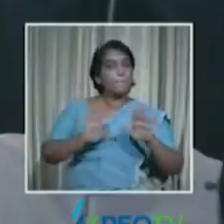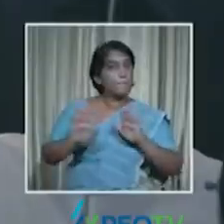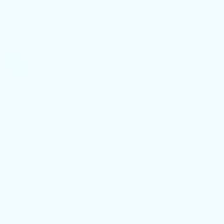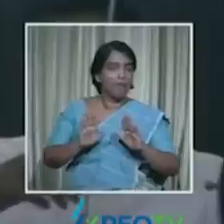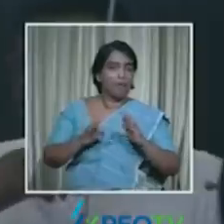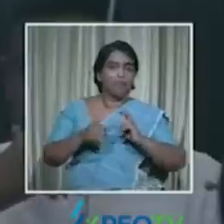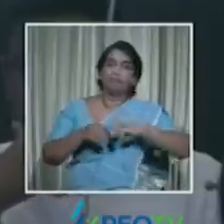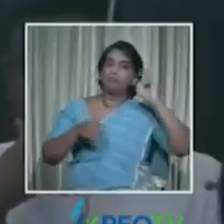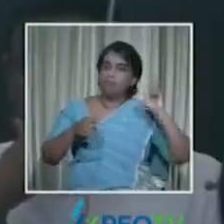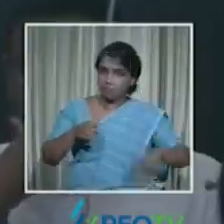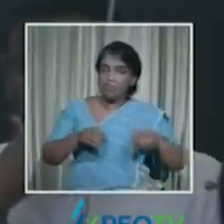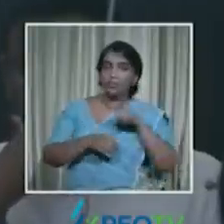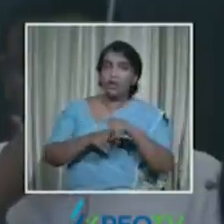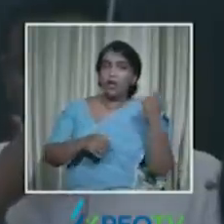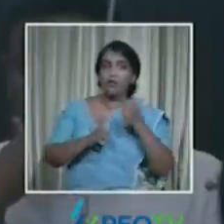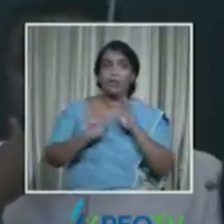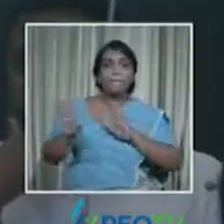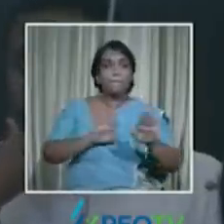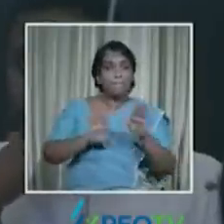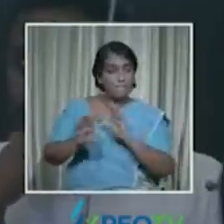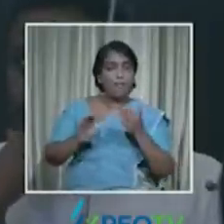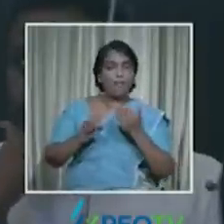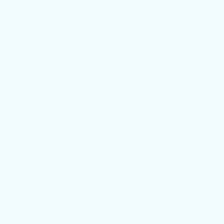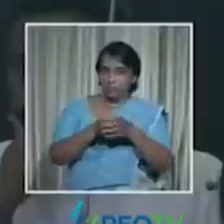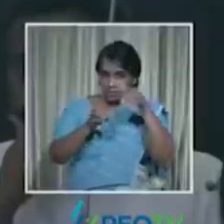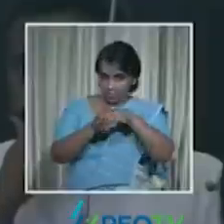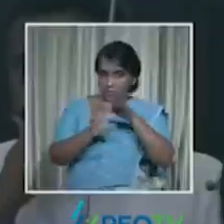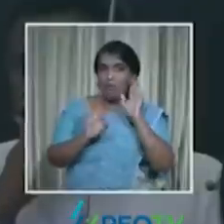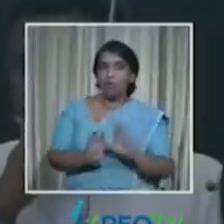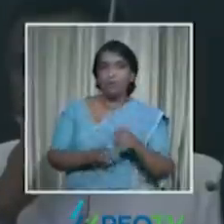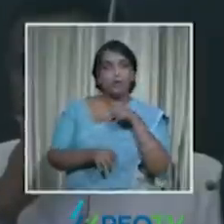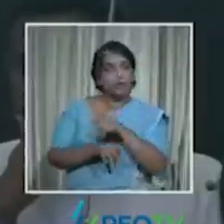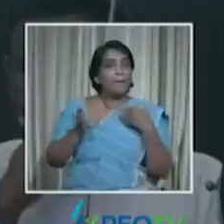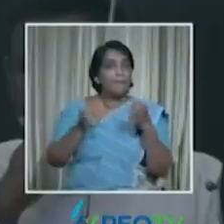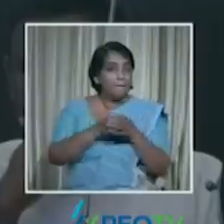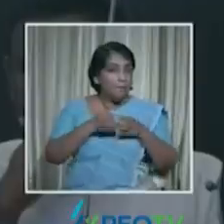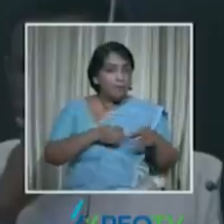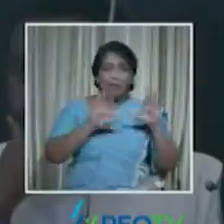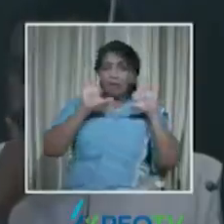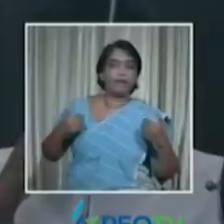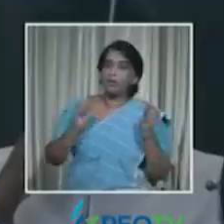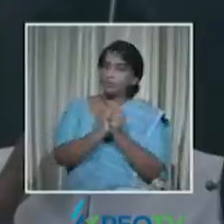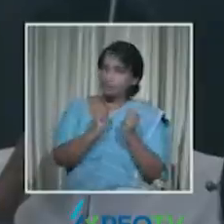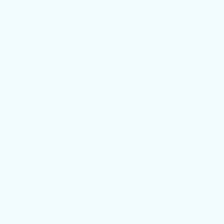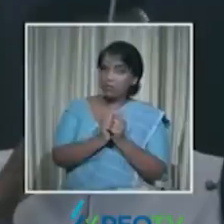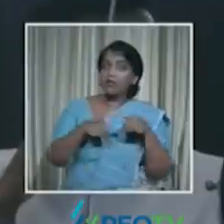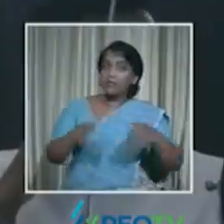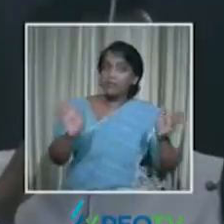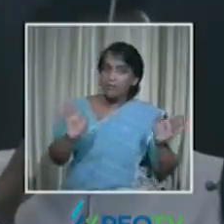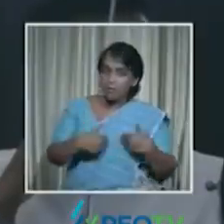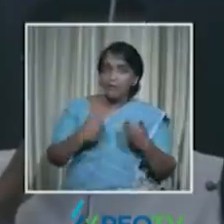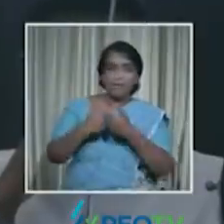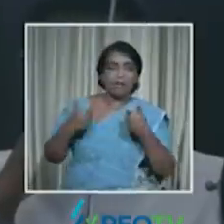ඉවත් වෙන්න ඕනේ. ඒ වෙනුවට නව පාලනයක් මේකේ අන්තර්වාර පාලනයක් ස්ථාපිත කරන්න ඕනේ. ඒ වෙනුවෙන් අපේ පක්ෂ 10ක් පාර්ලිමේන්තුව තුල තවදුරටත්